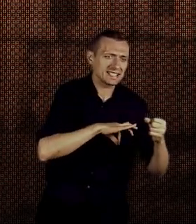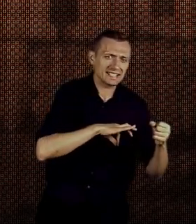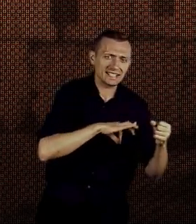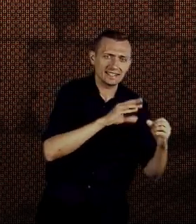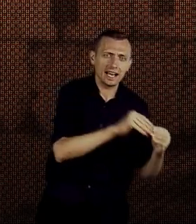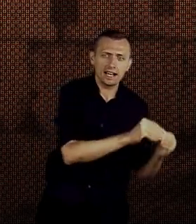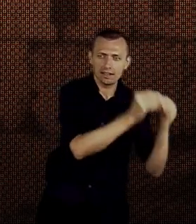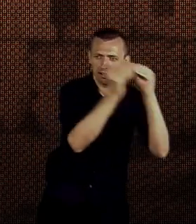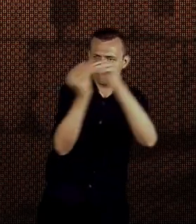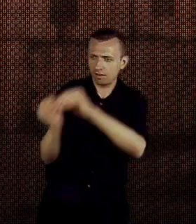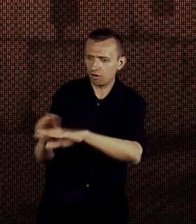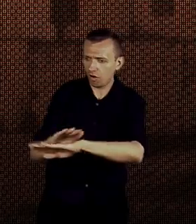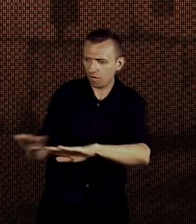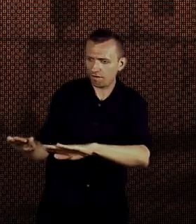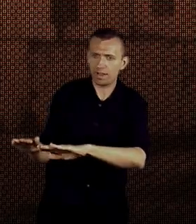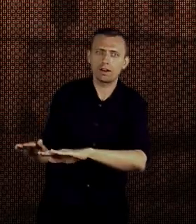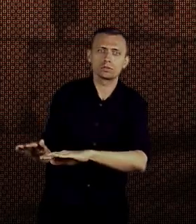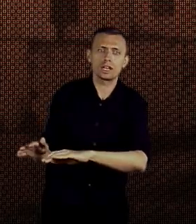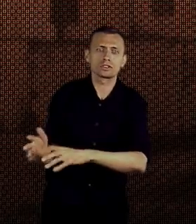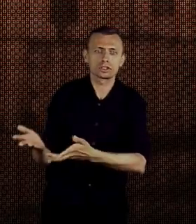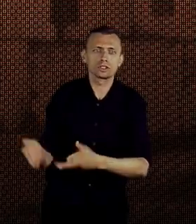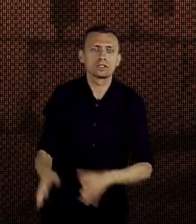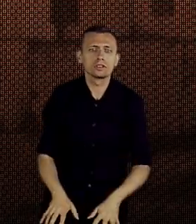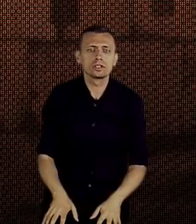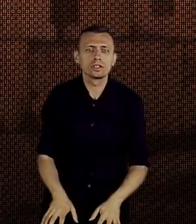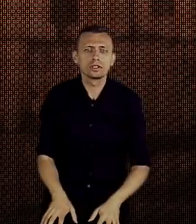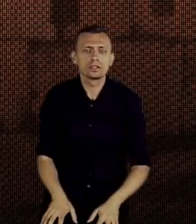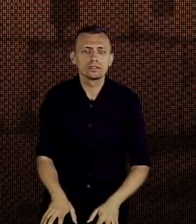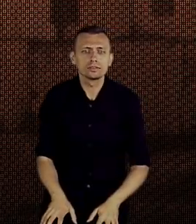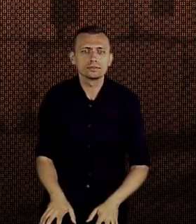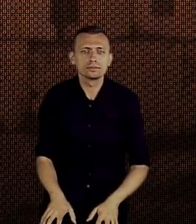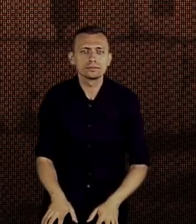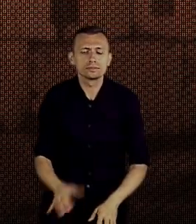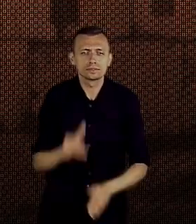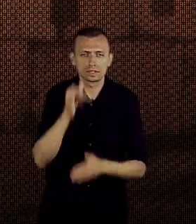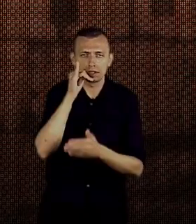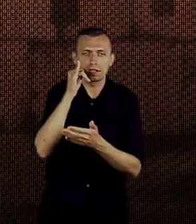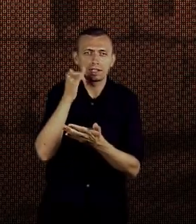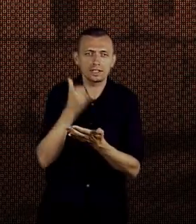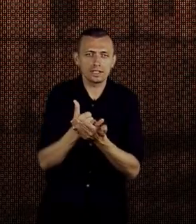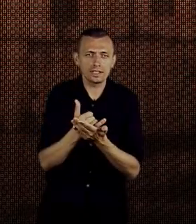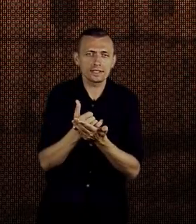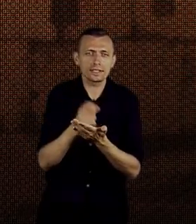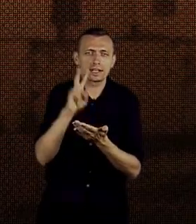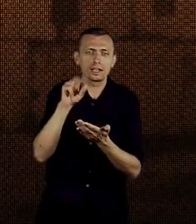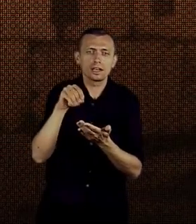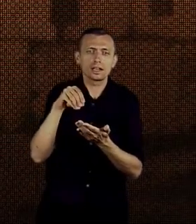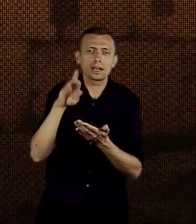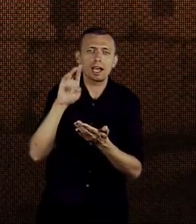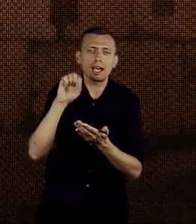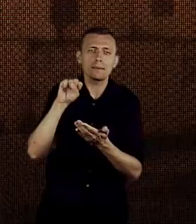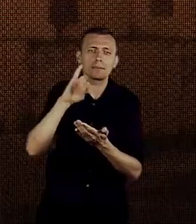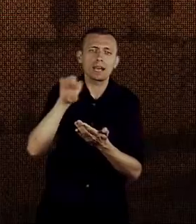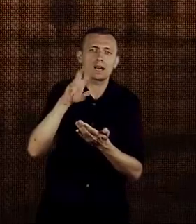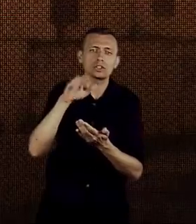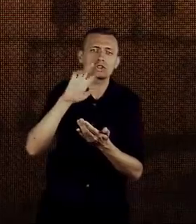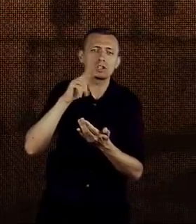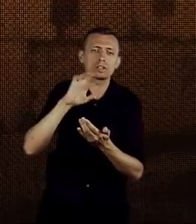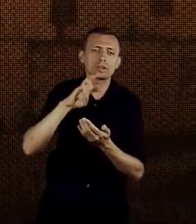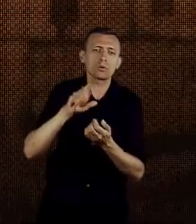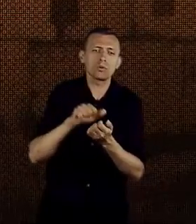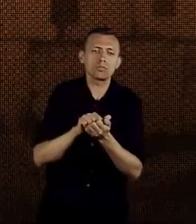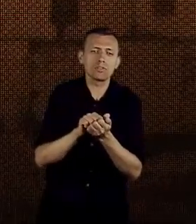ekstremalny test wiary. List do Hebrajczyków, 11 rozdział i 19 wiersz mówi, że